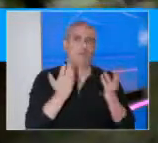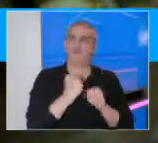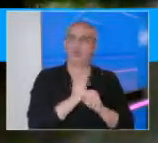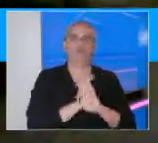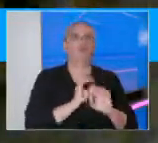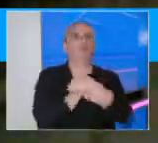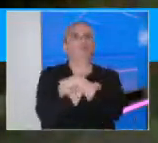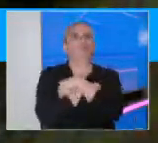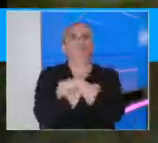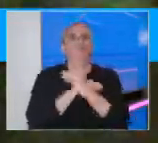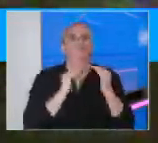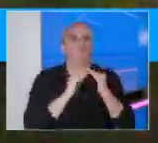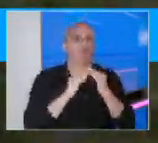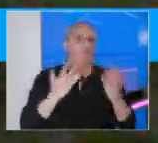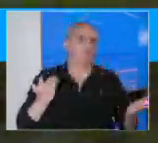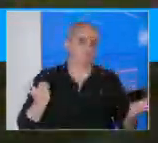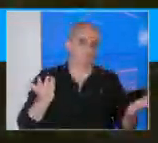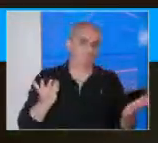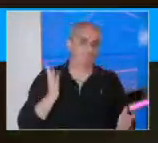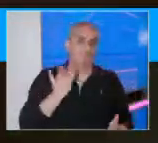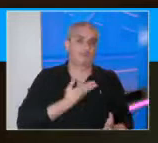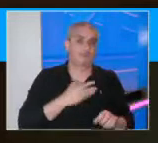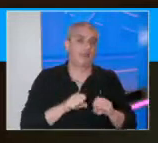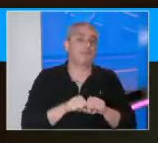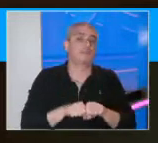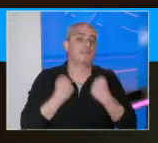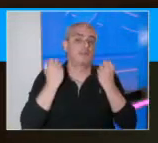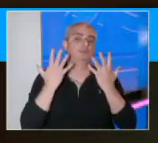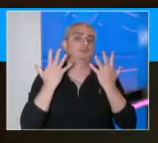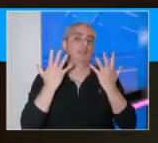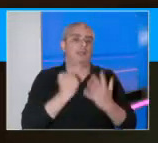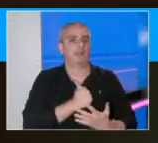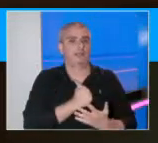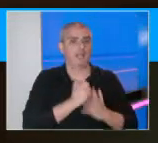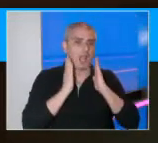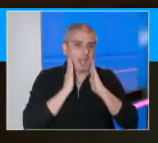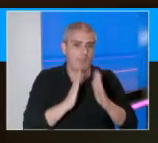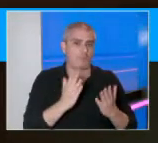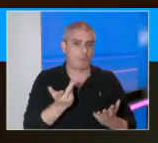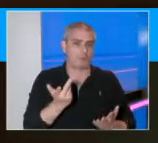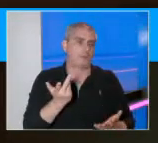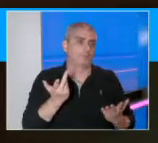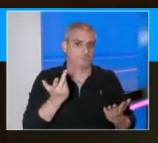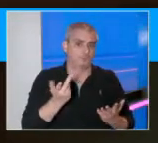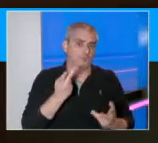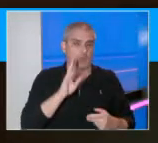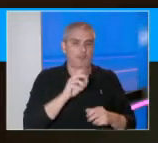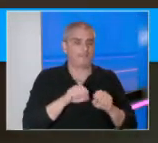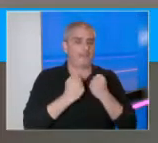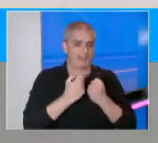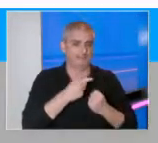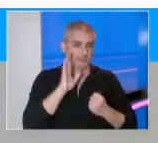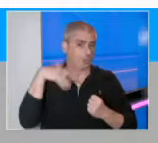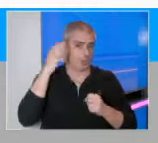מעש, שבועות ארוכים בבית, ויש כאן נזק רוחני, נזק שעולה על הנזק הגופני